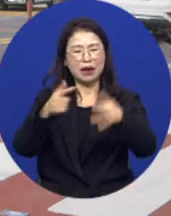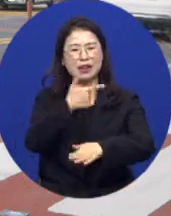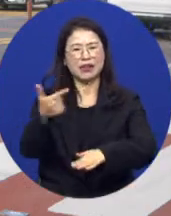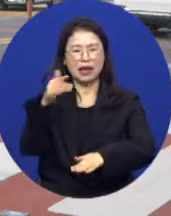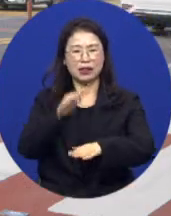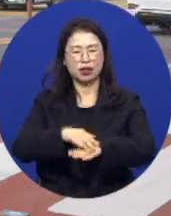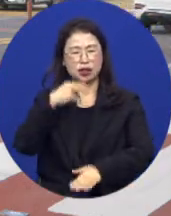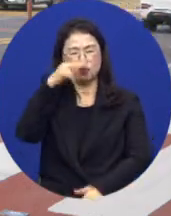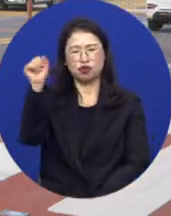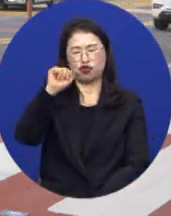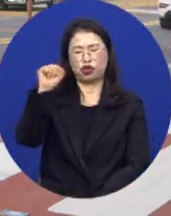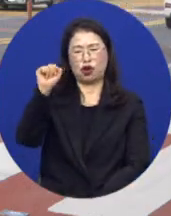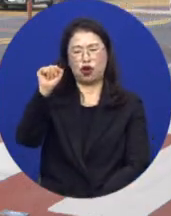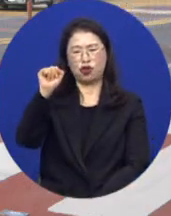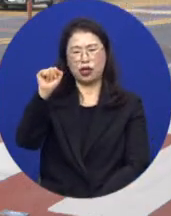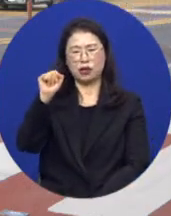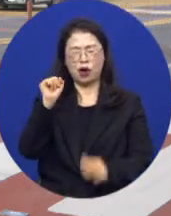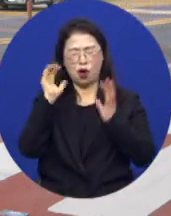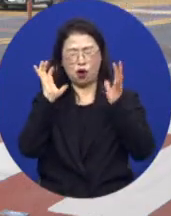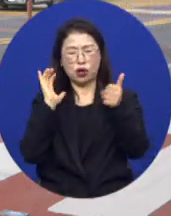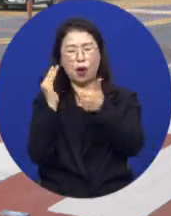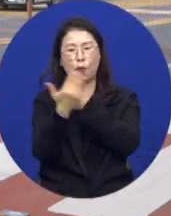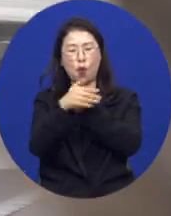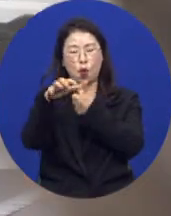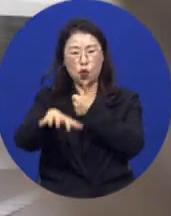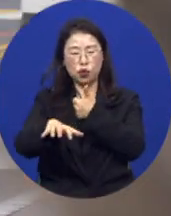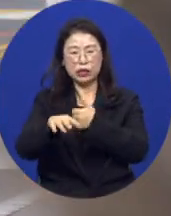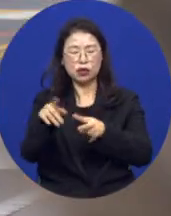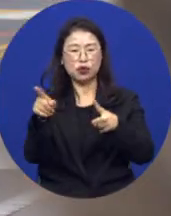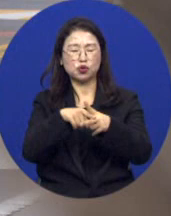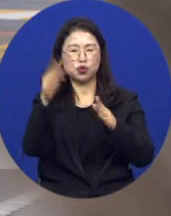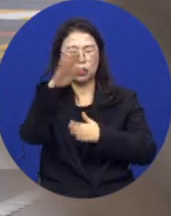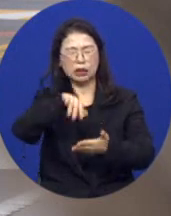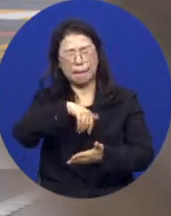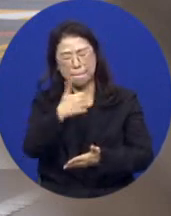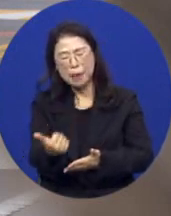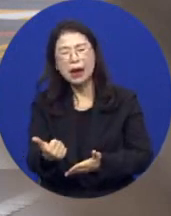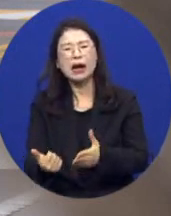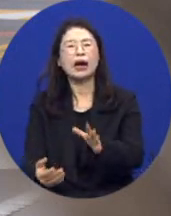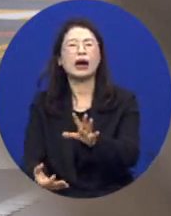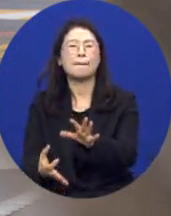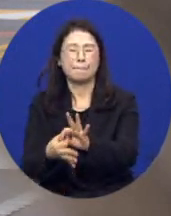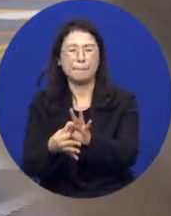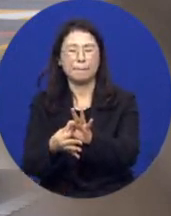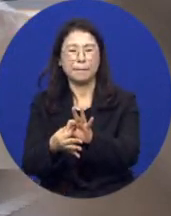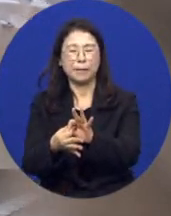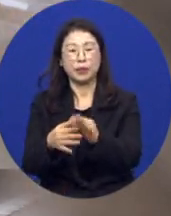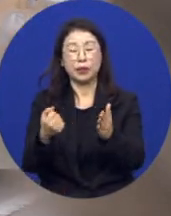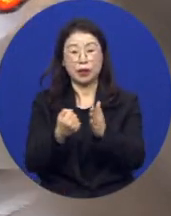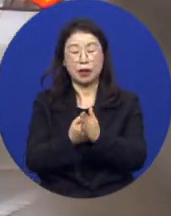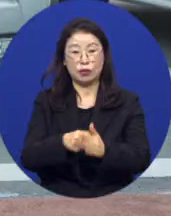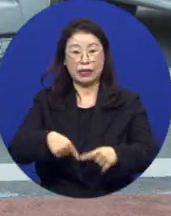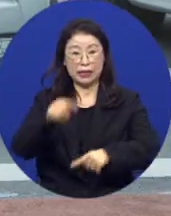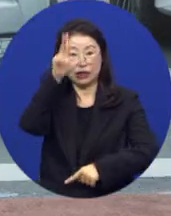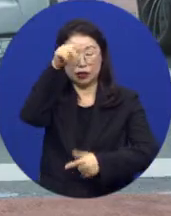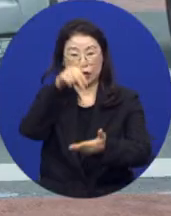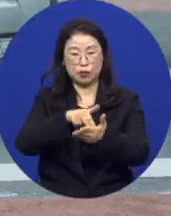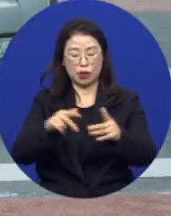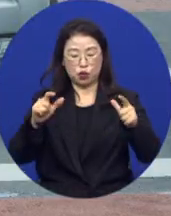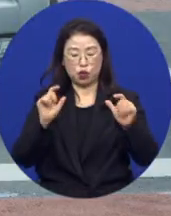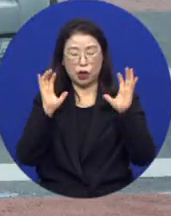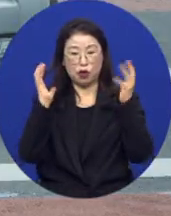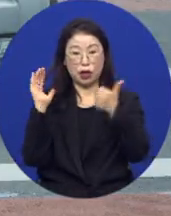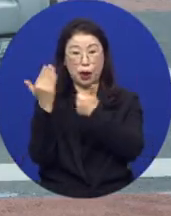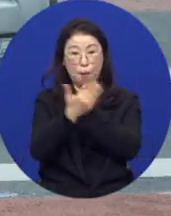대전에서 음주운전자에 의해 어린이 보호구역에서 초등학생이 사망한 사고와 관련해 이뤄지는 것으로 자치경찰은 도내